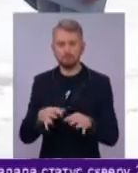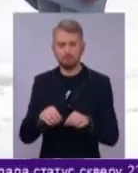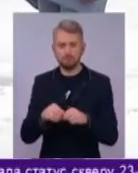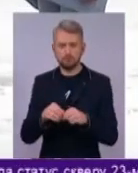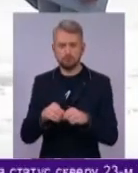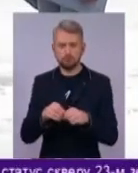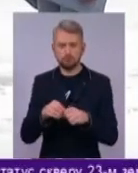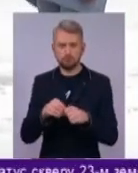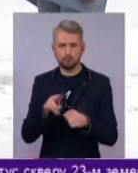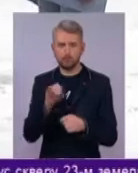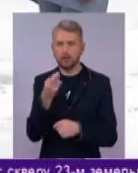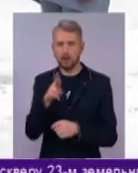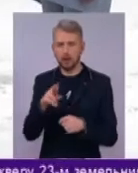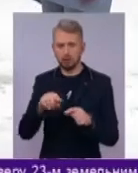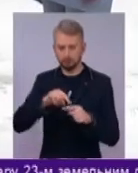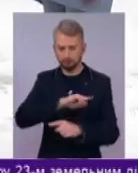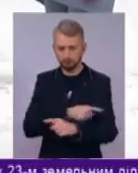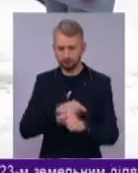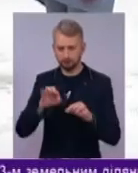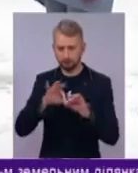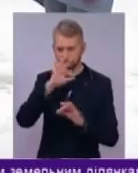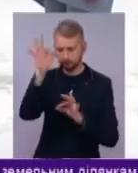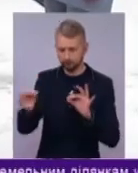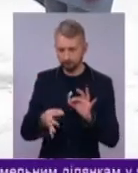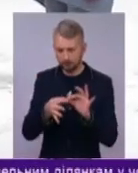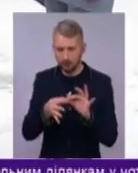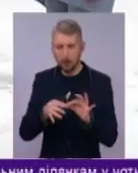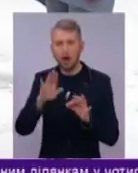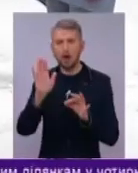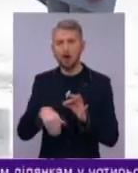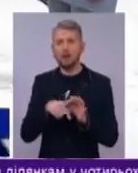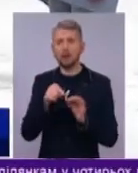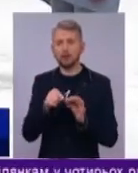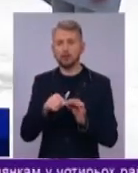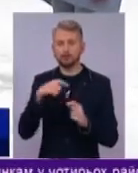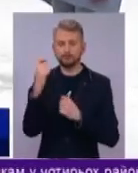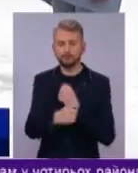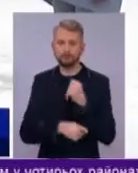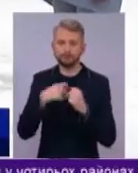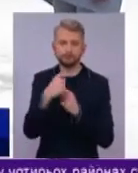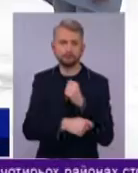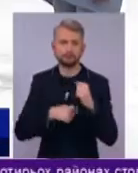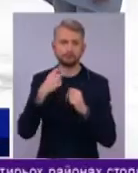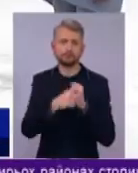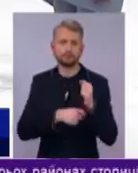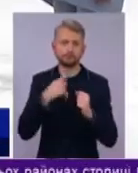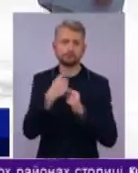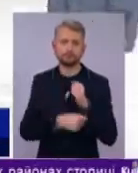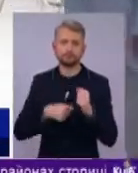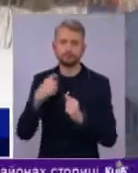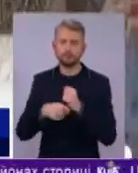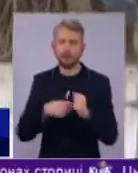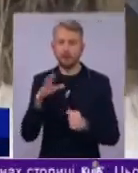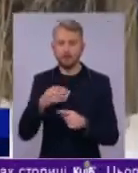дуже велику, так щоб цей дитина, наприклад, з неї випаде. Потім набираємо вірьовку в руки, так щоб вона не запуталась. І весь